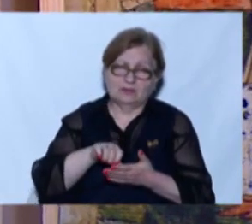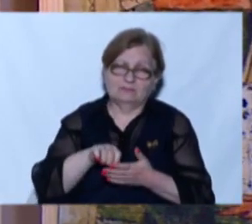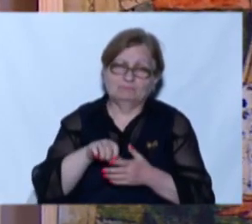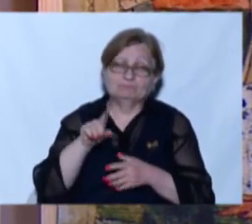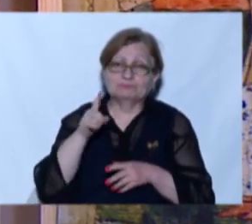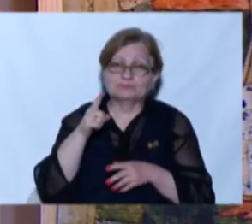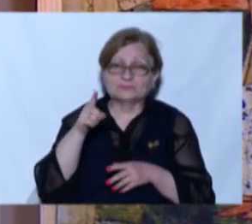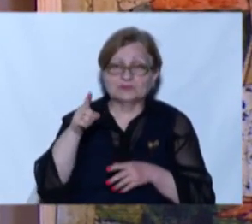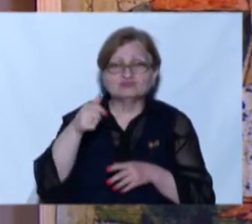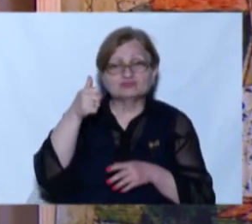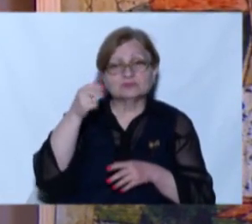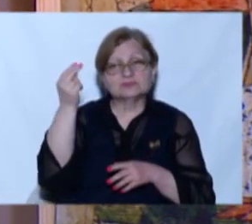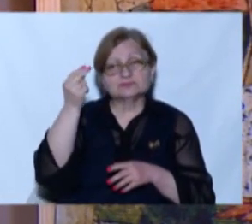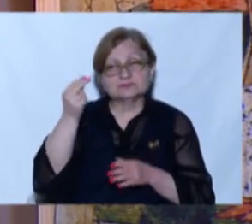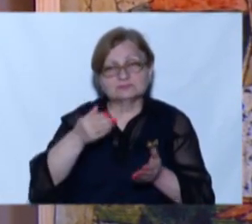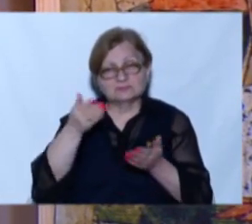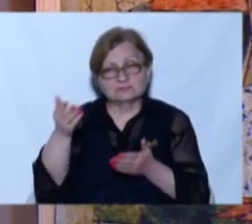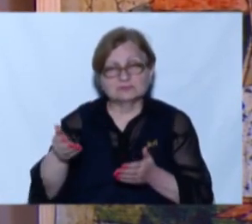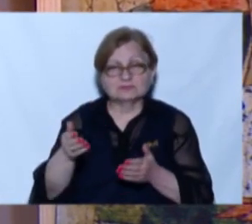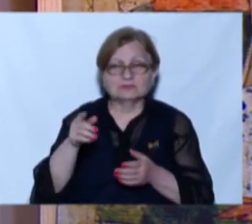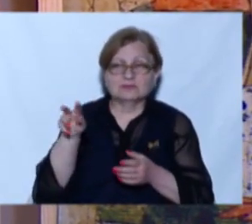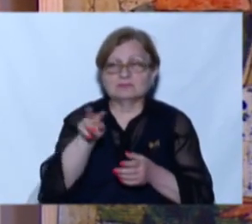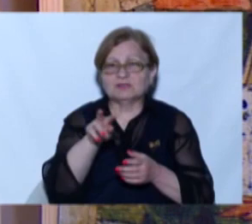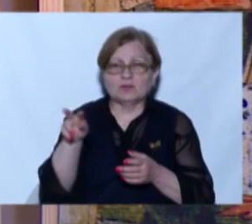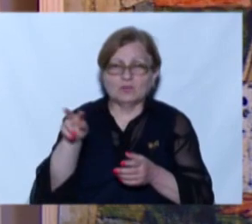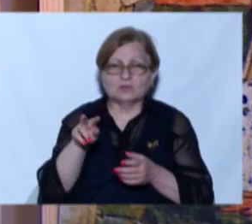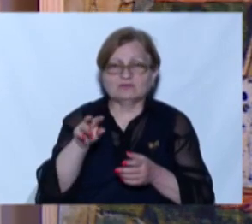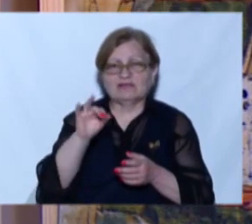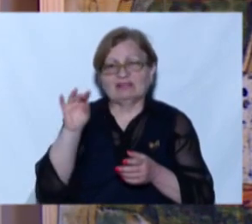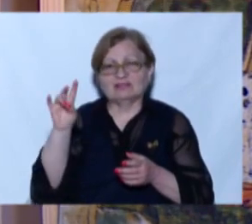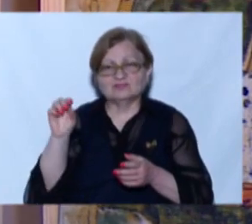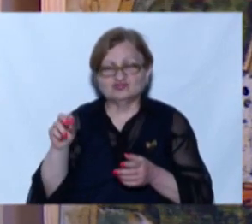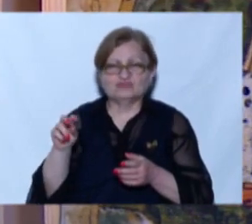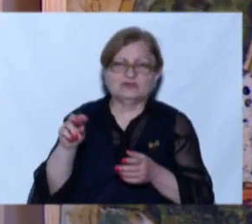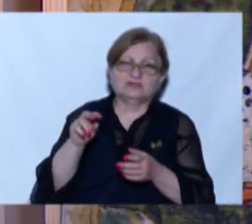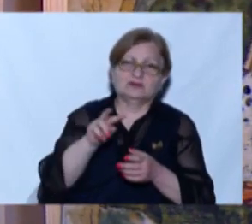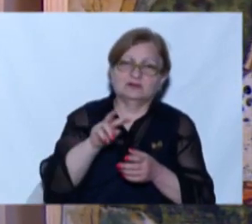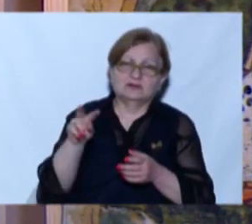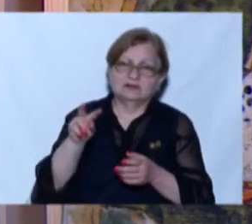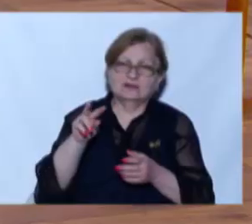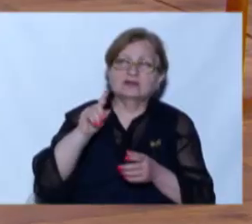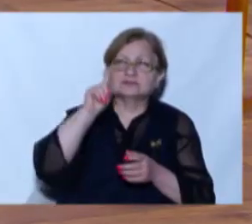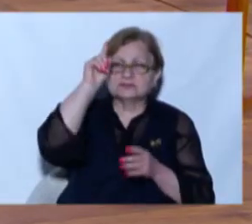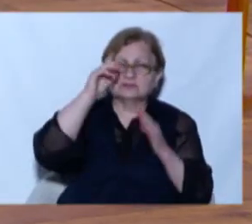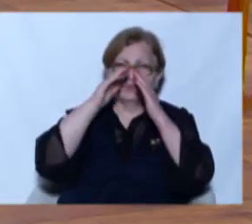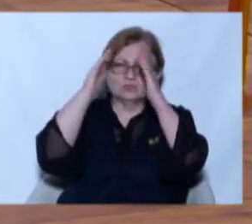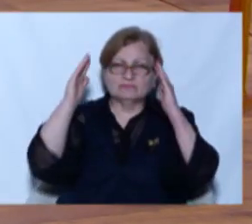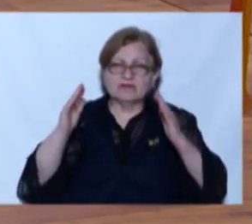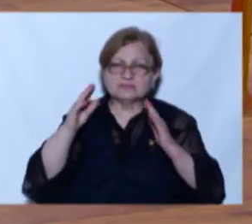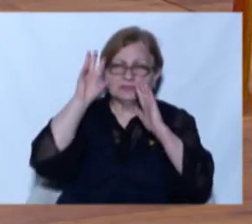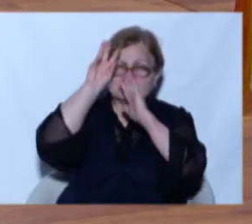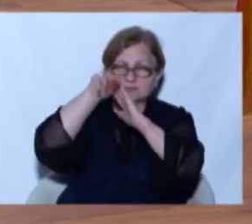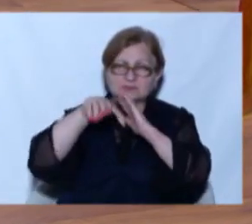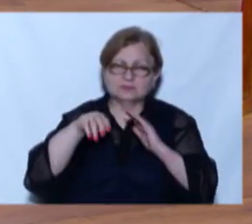რადგან ის ჯერ მხატვრად მიუწვევიათ და ის და რეზო ინანიშვილი ერთად ხატავდნენ უნივერსიტეტის სხვენში. რეზოს ძალიან უყვარდა